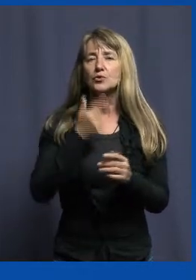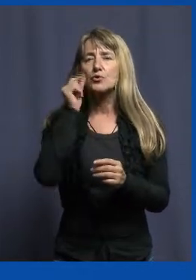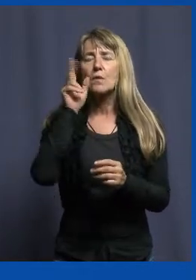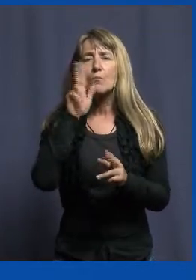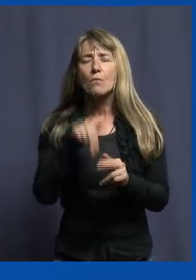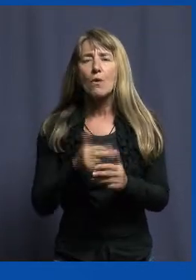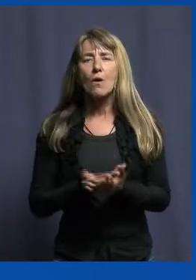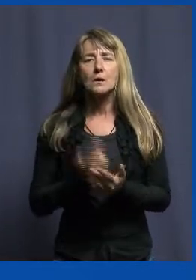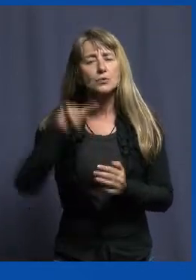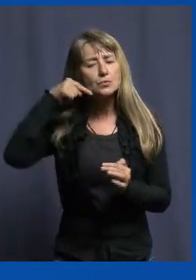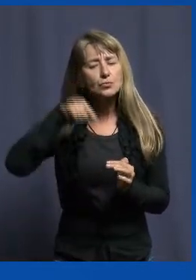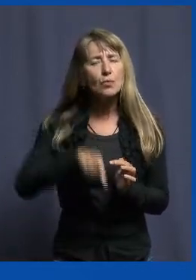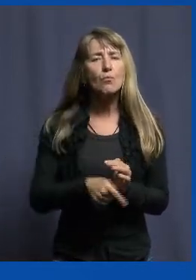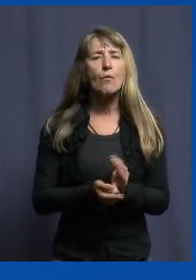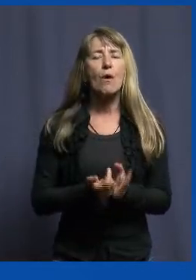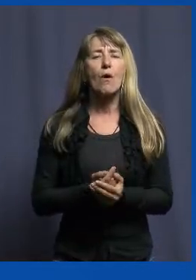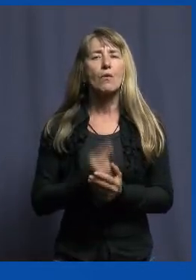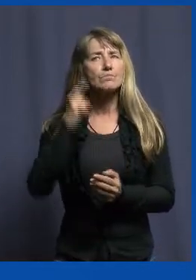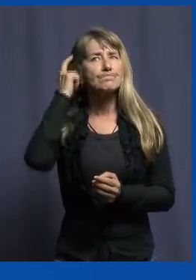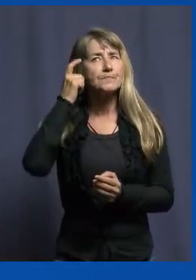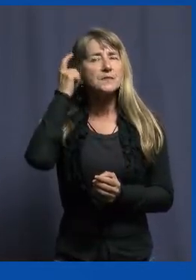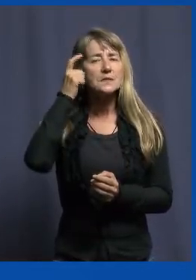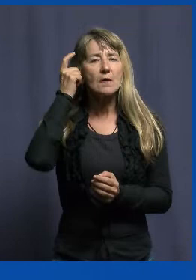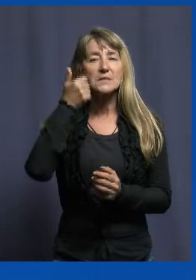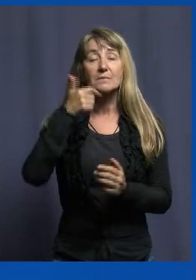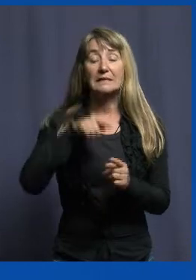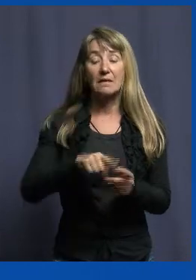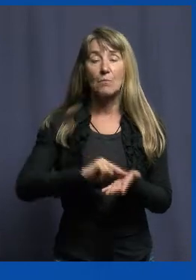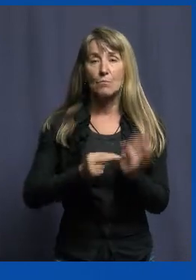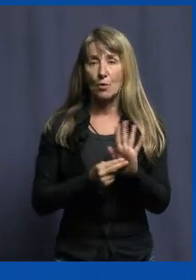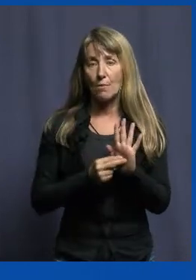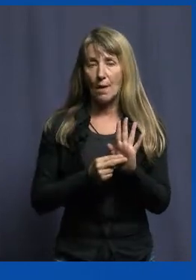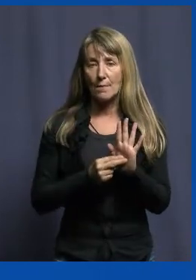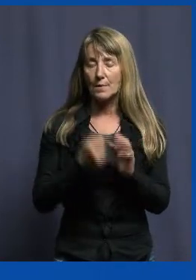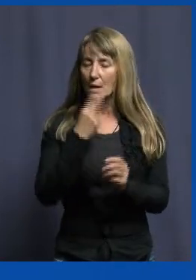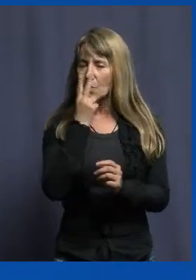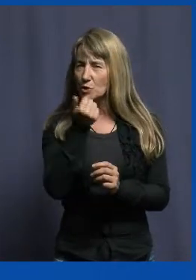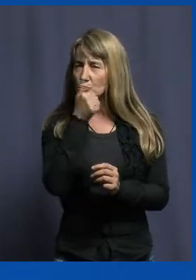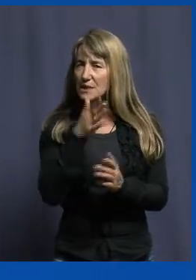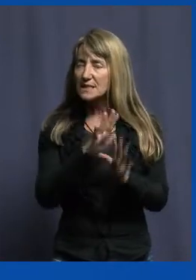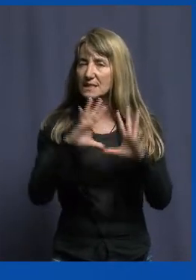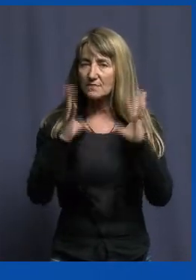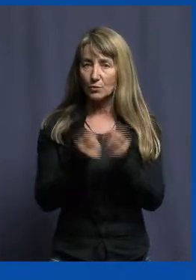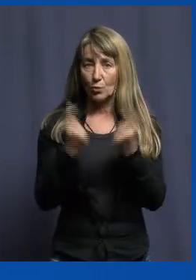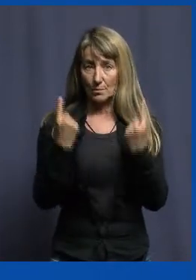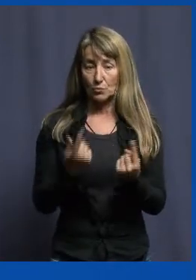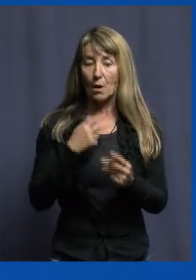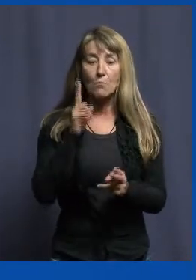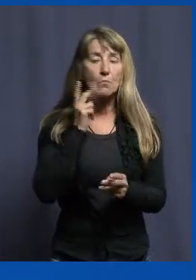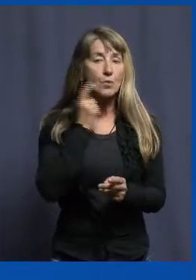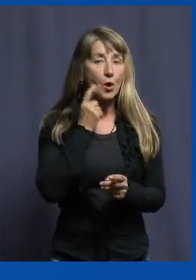se duboko zamisli pred tim problemima, da pogleda šta je sve tu prisutno i onda proba da ih